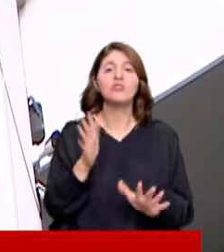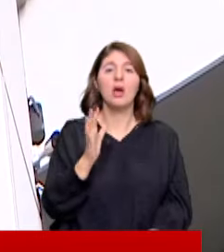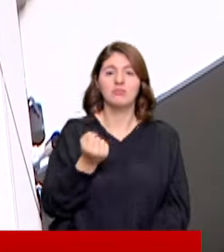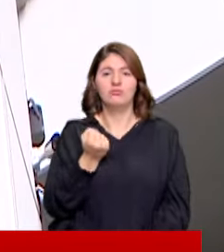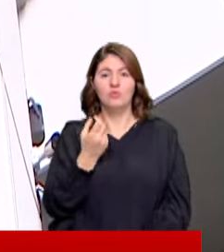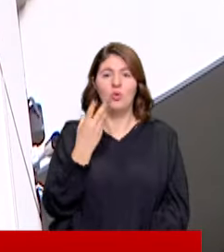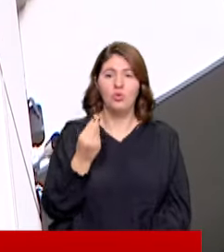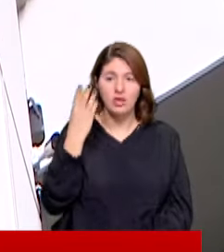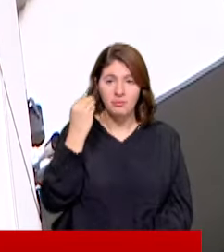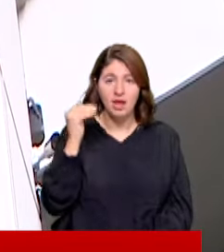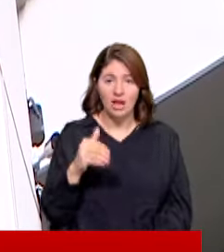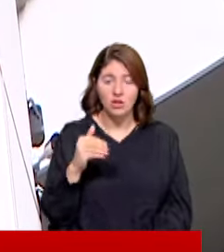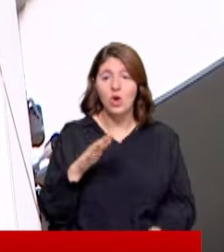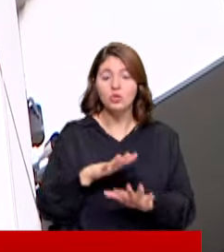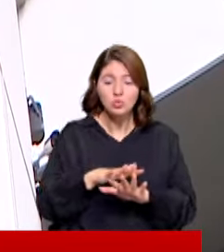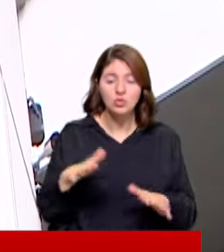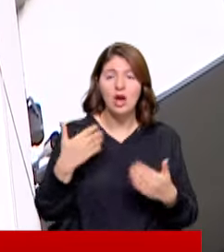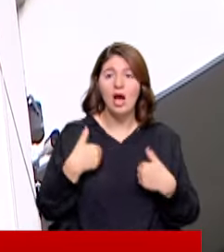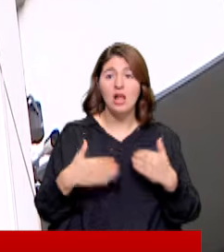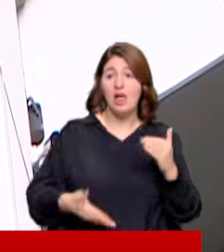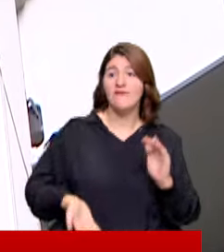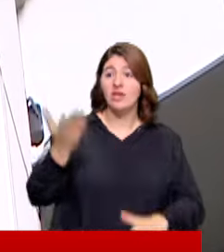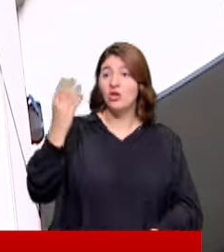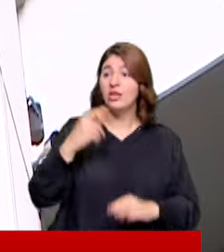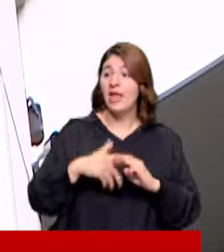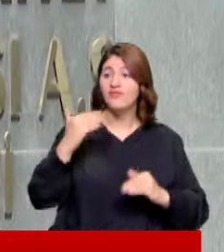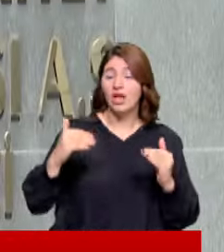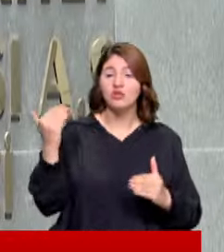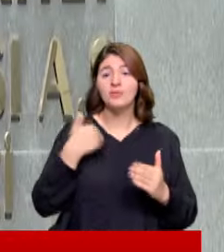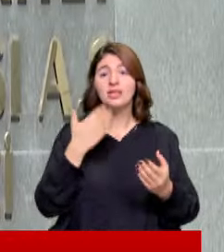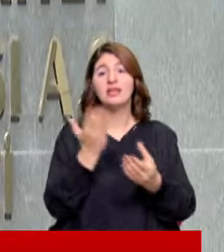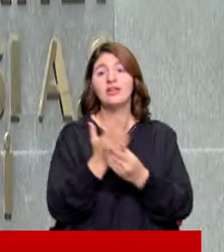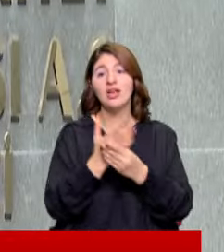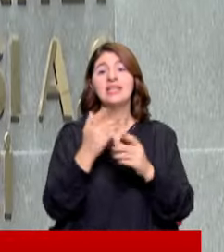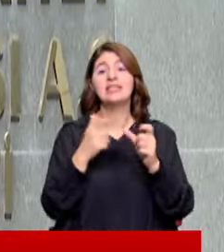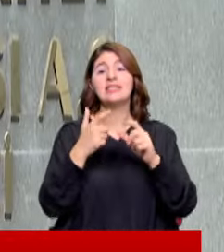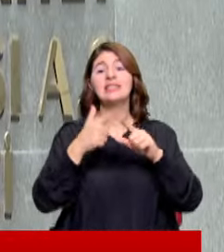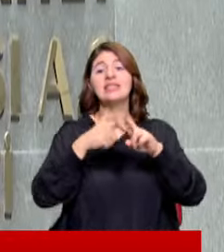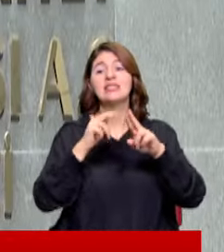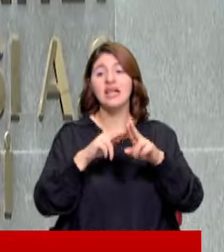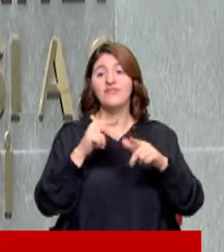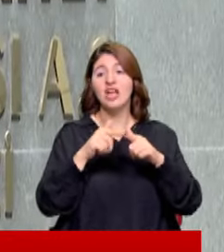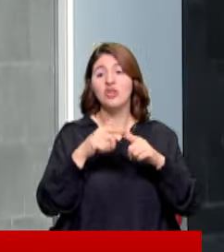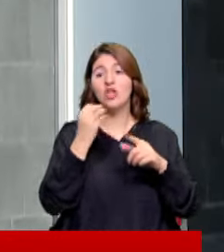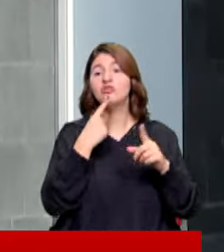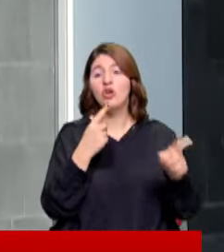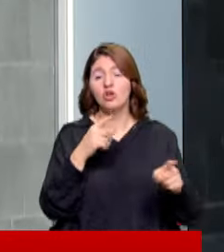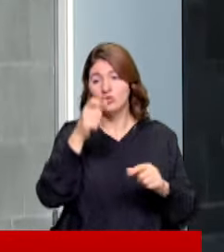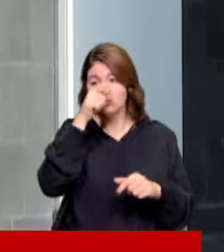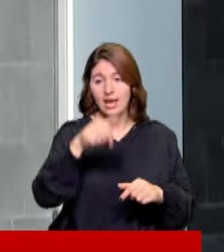harcamıyor olması anlamına geliyor. Durgunluk halinde yüksek seyreden enflasyonda biz ders kitaplarında stagflasyon olarak tanımlıyoruz.